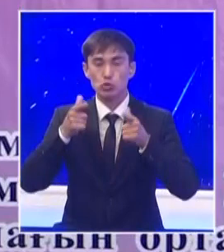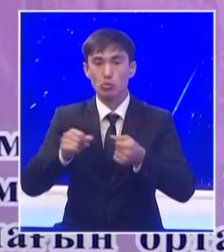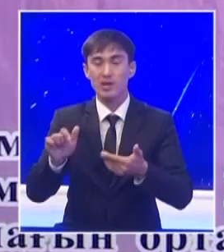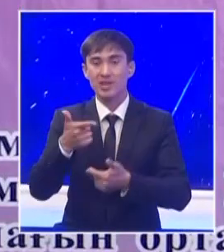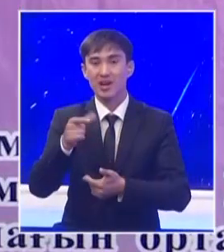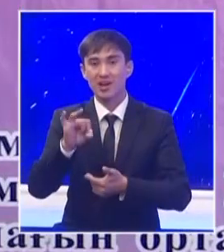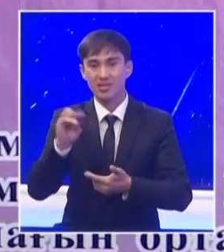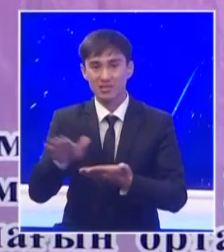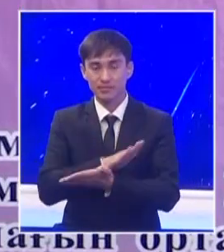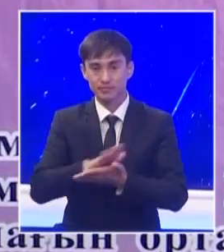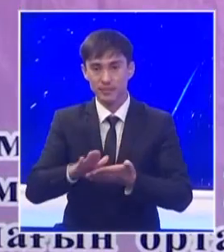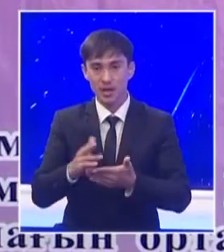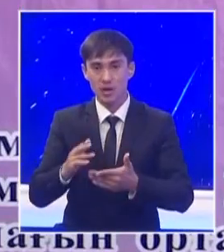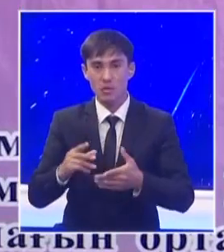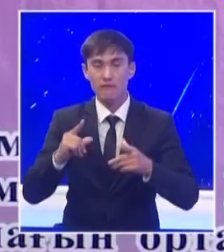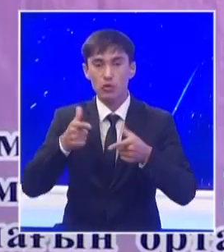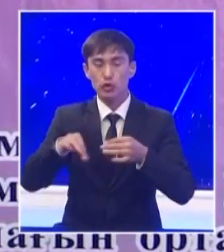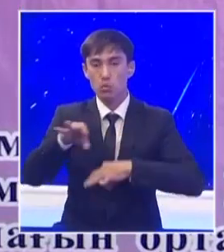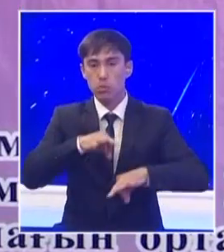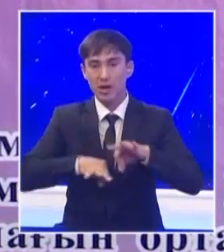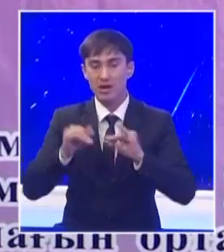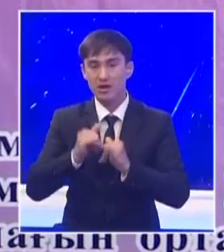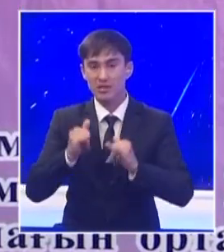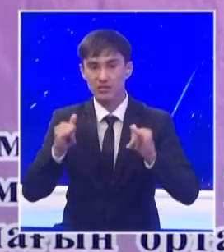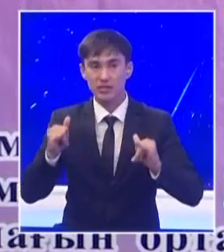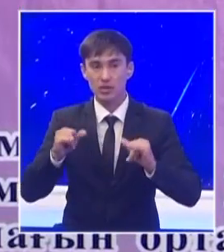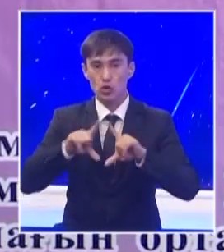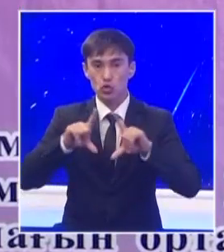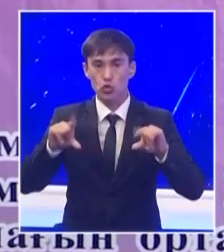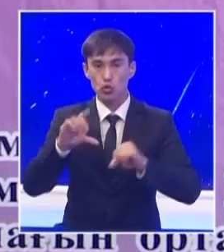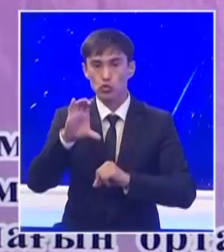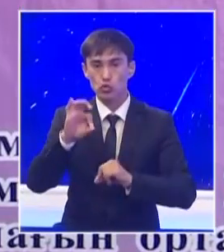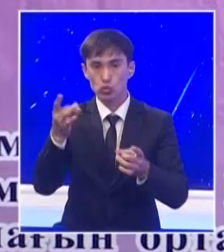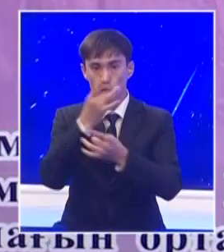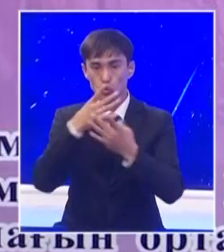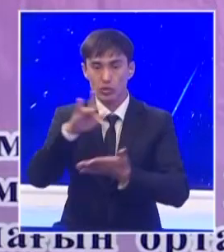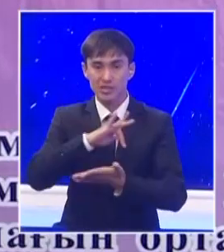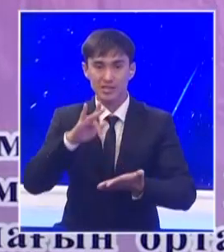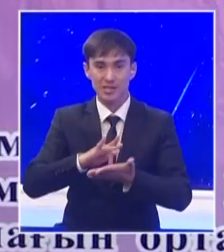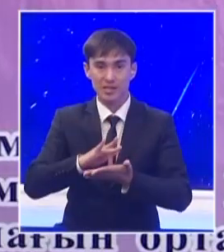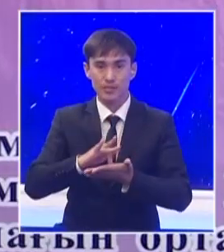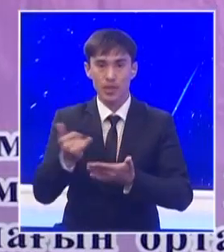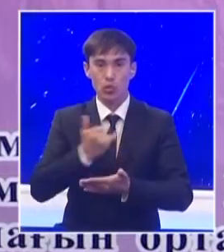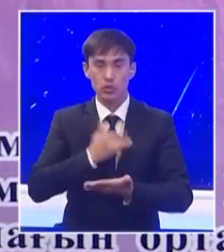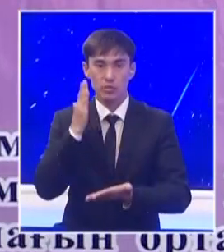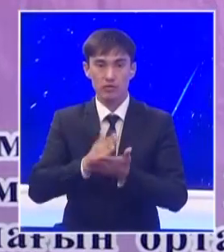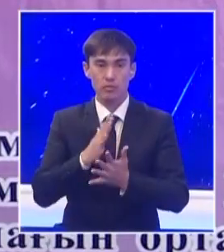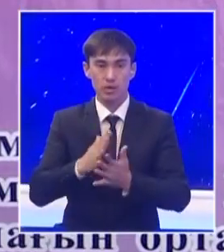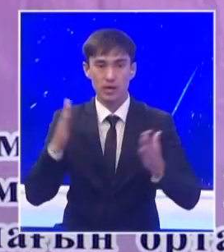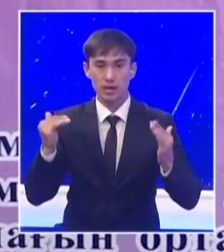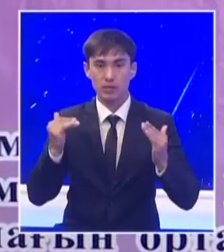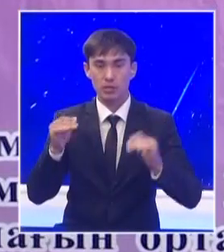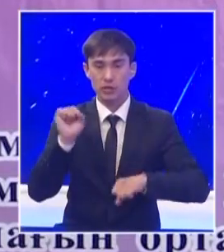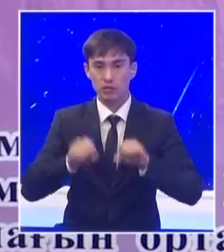гранты. Как только мы включили проект развития школы как социально-культурного центра, у нас появилось